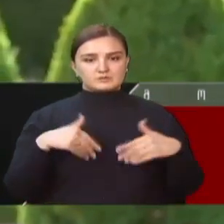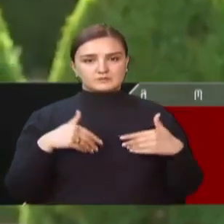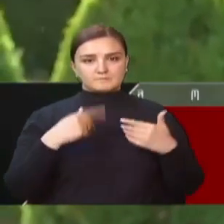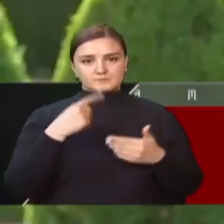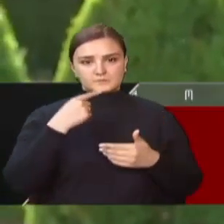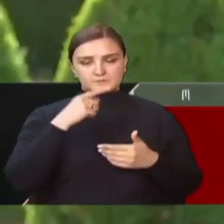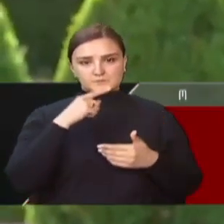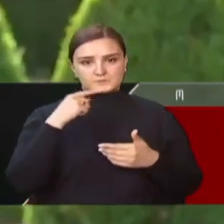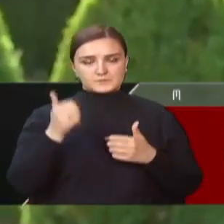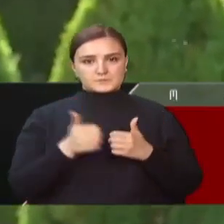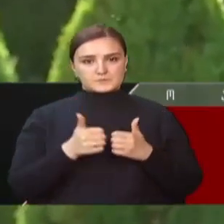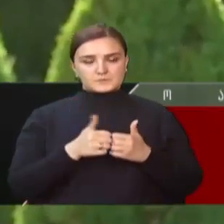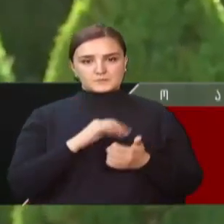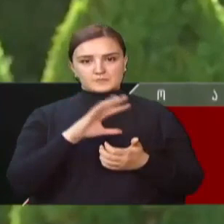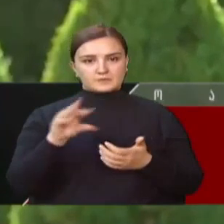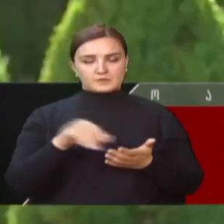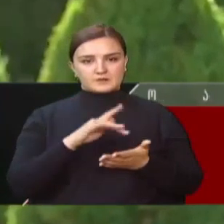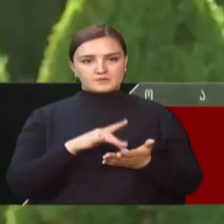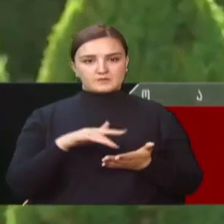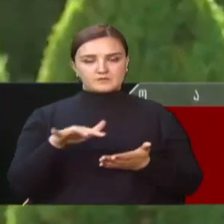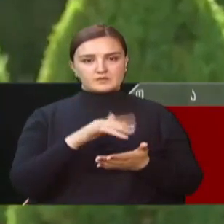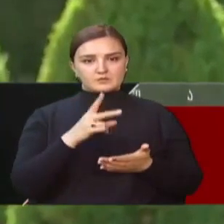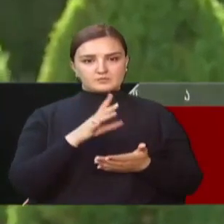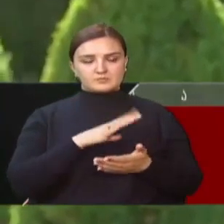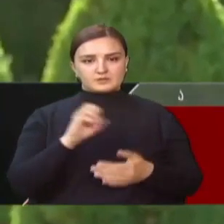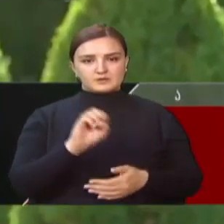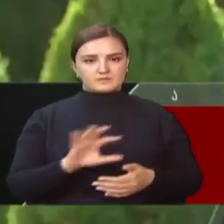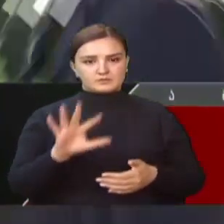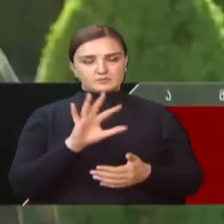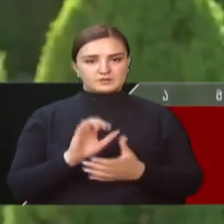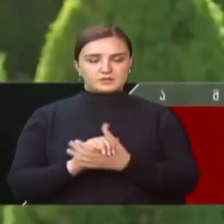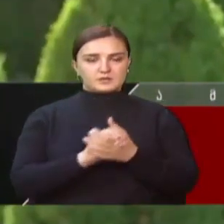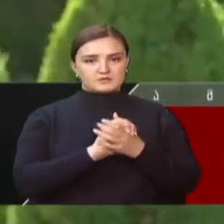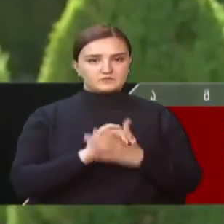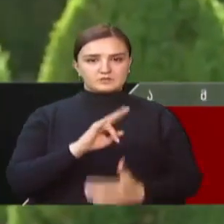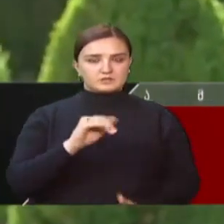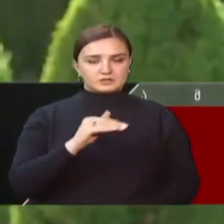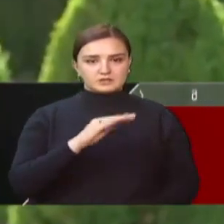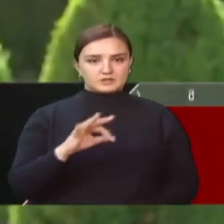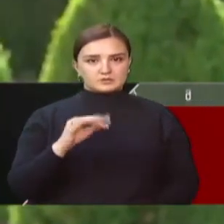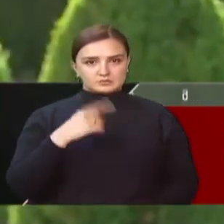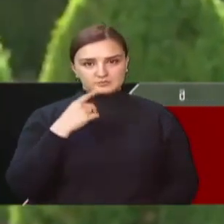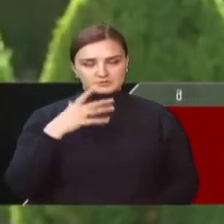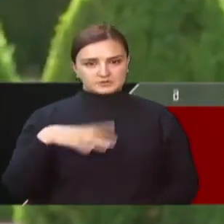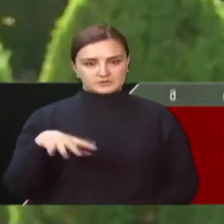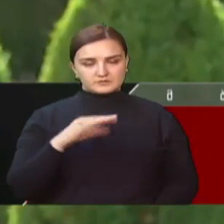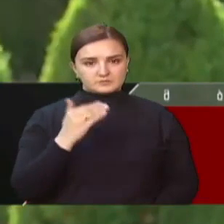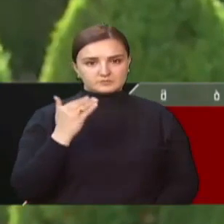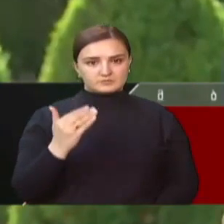rusecis, musa zgure, cu ela, cu ea, na, unda, ihos, euro, ca și riste, NATO, cevri, da, axe, n-am putut să cartuolo, m-a grăbit